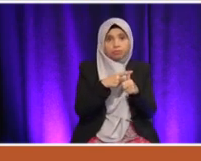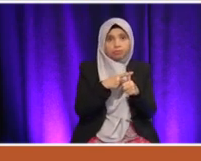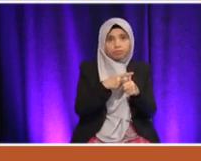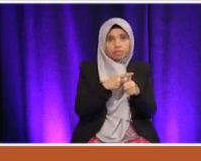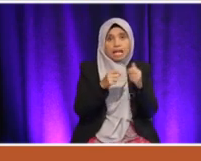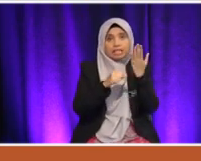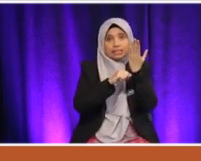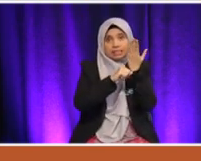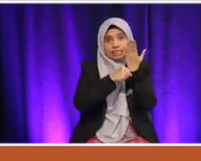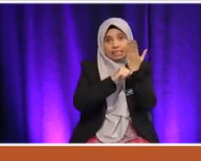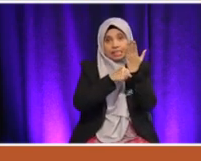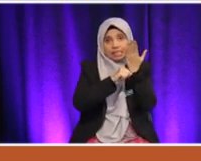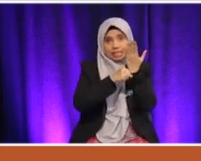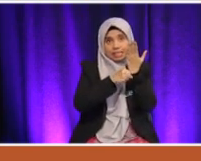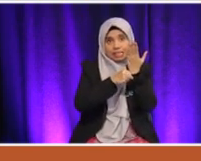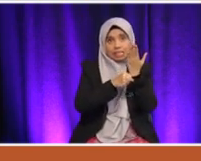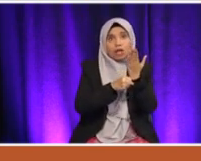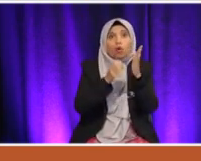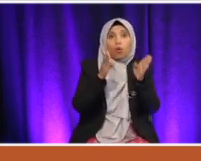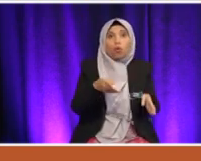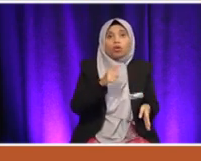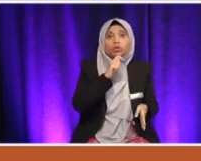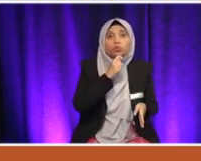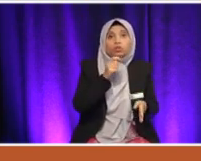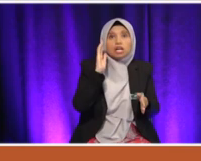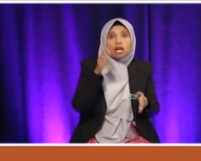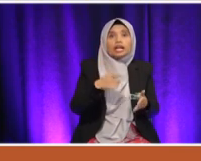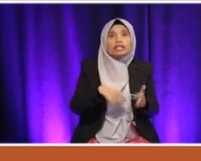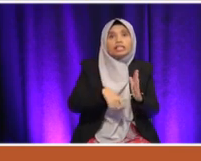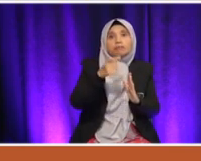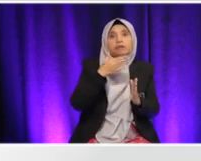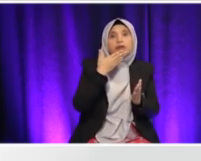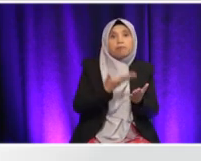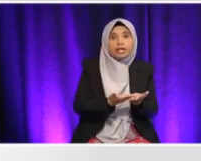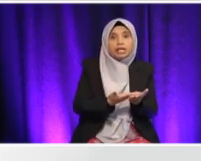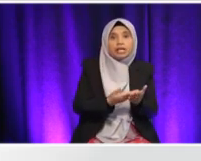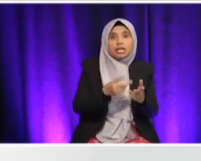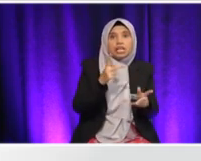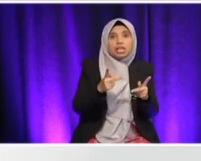emas akan bertambah baik karena tidak bergerak betul atau salah